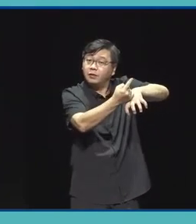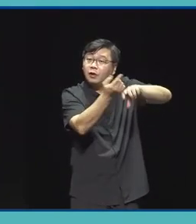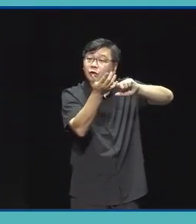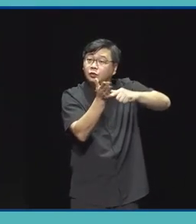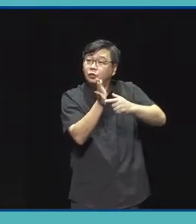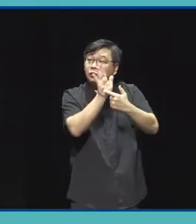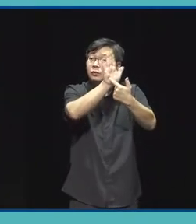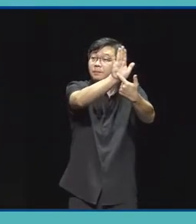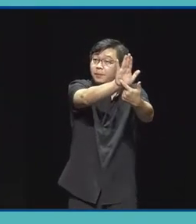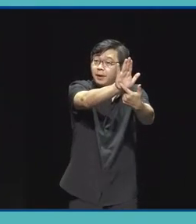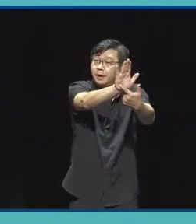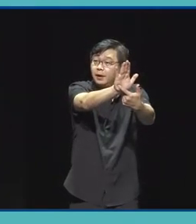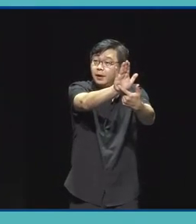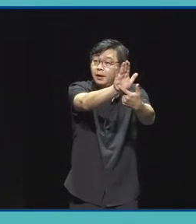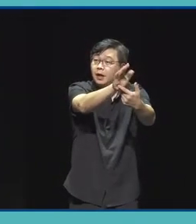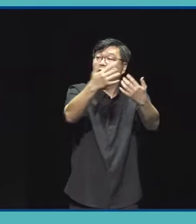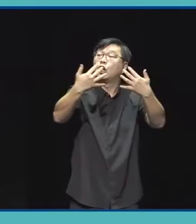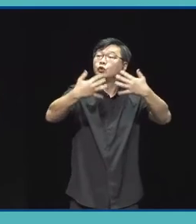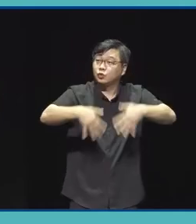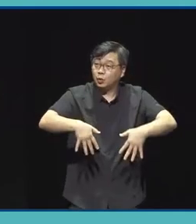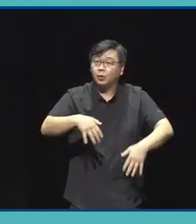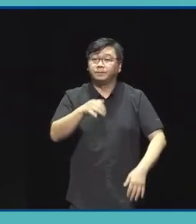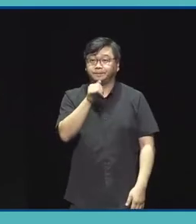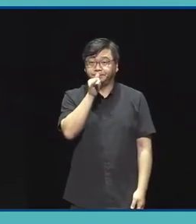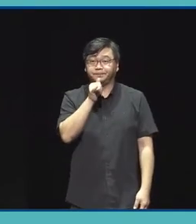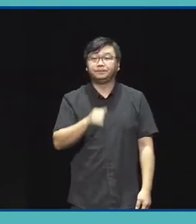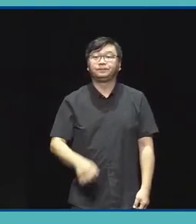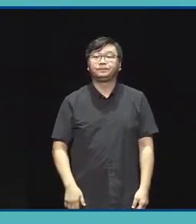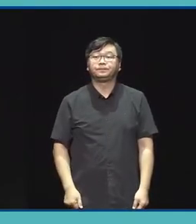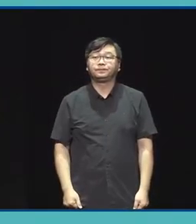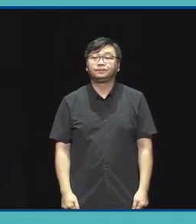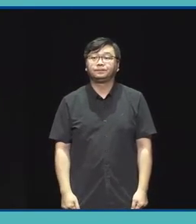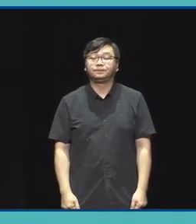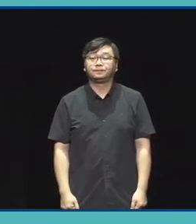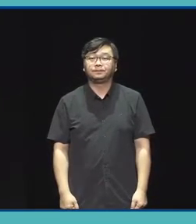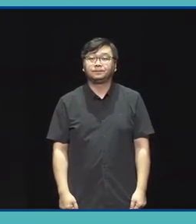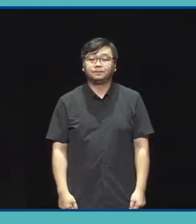그 전제로 해서 진행이 되고 있다는 점도 말씀드리겠습니다.